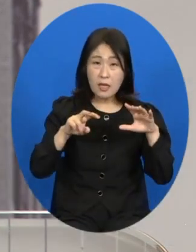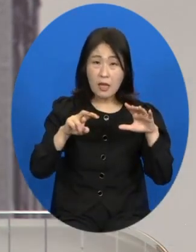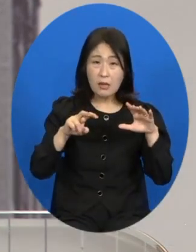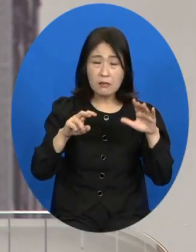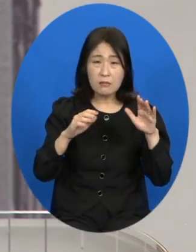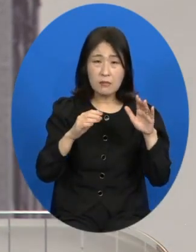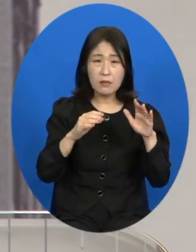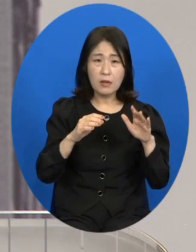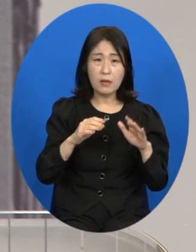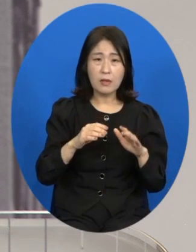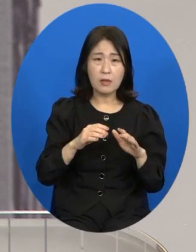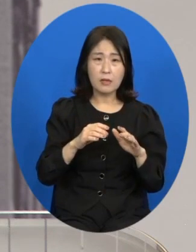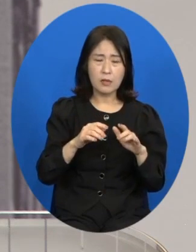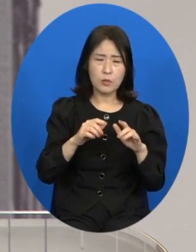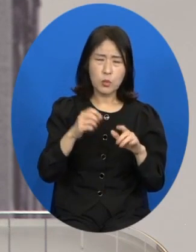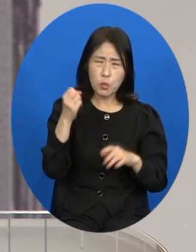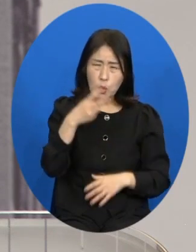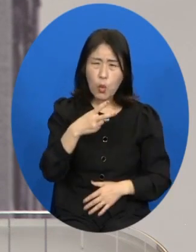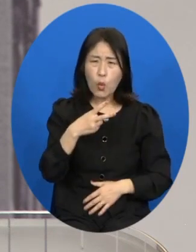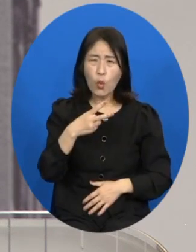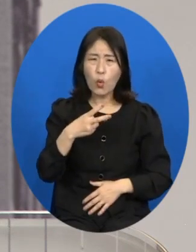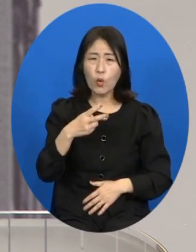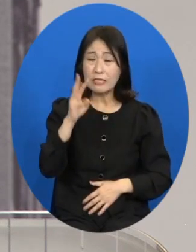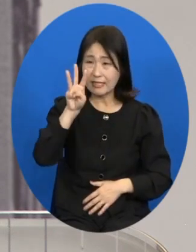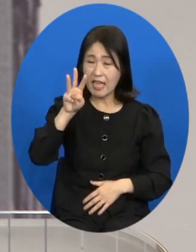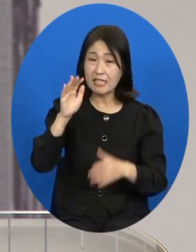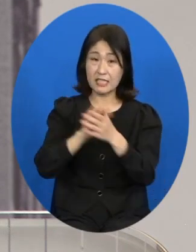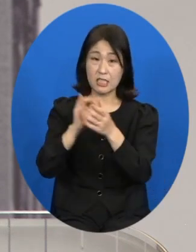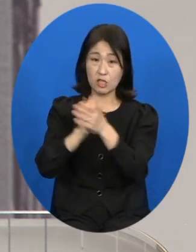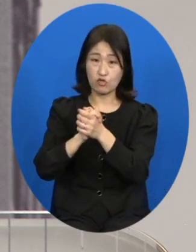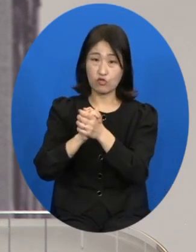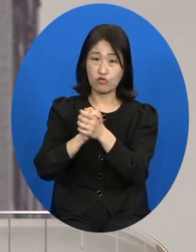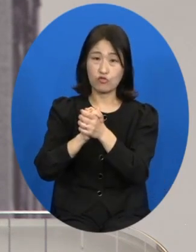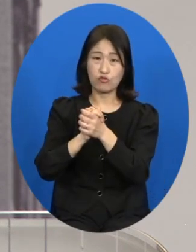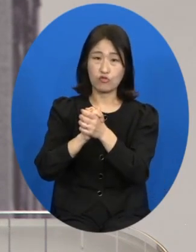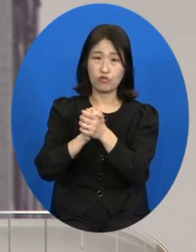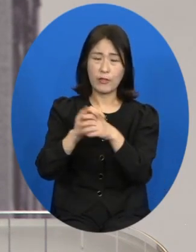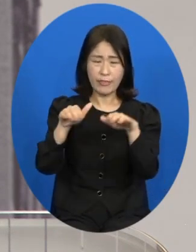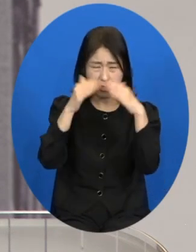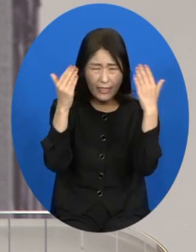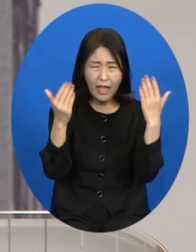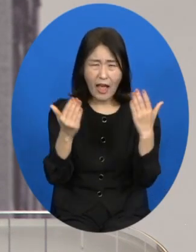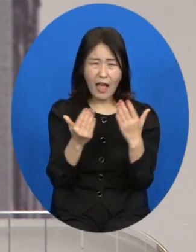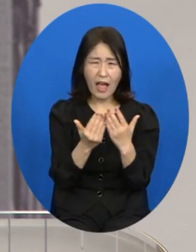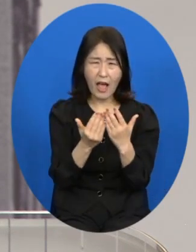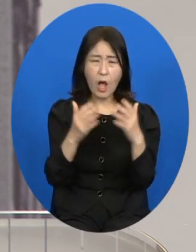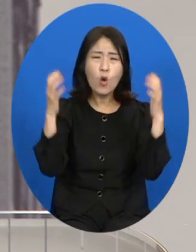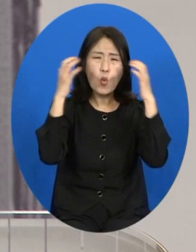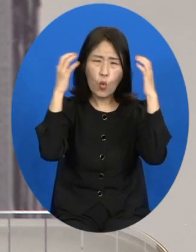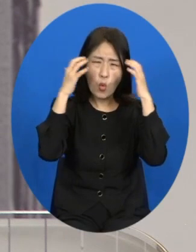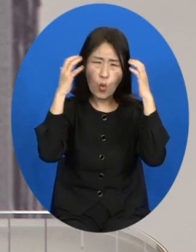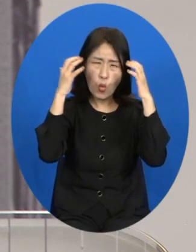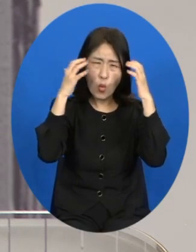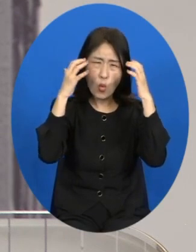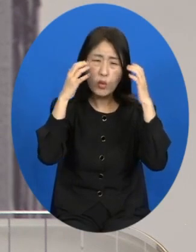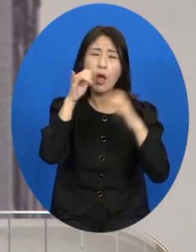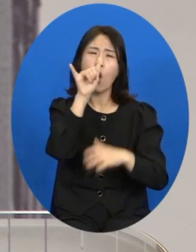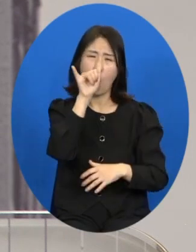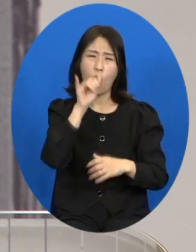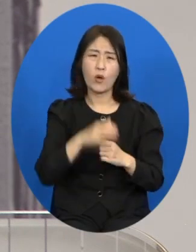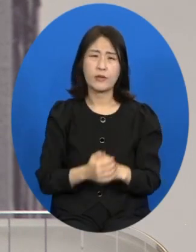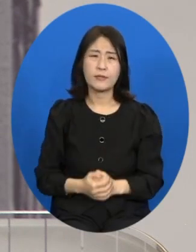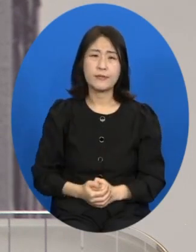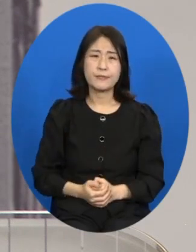친들 드상 아에게 어려움들이 계속 있었어요 나중에 등장하지 않는 걸로 봐